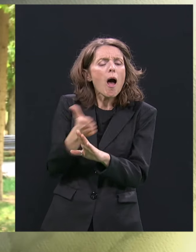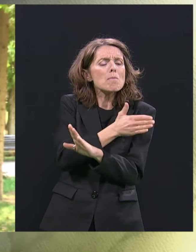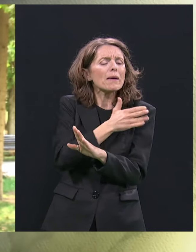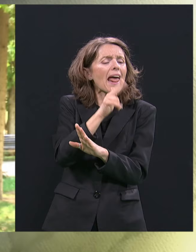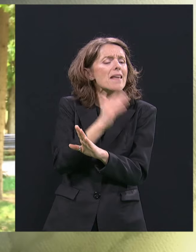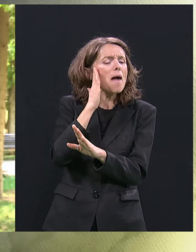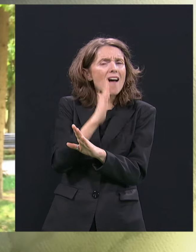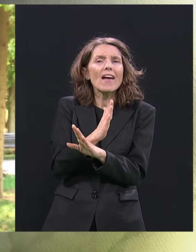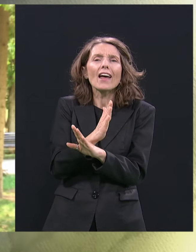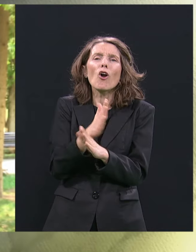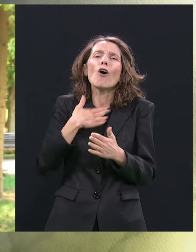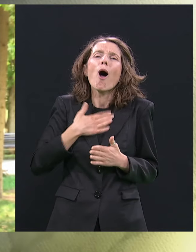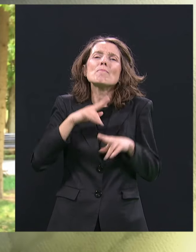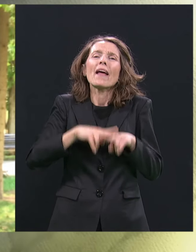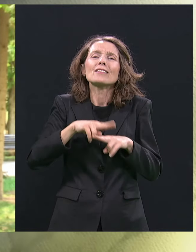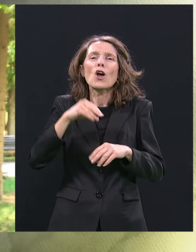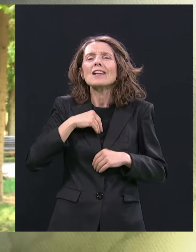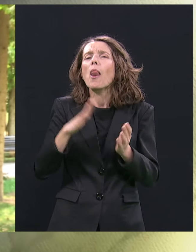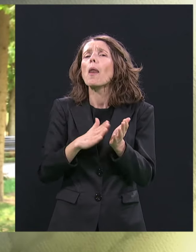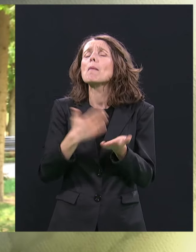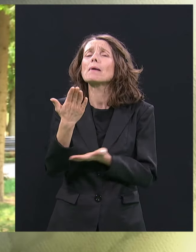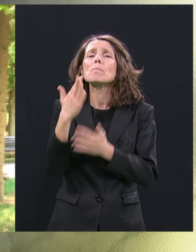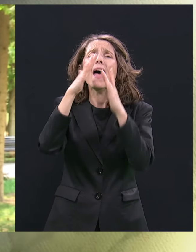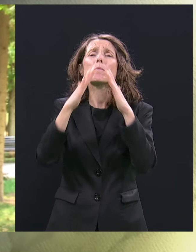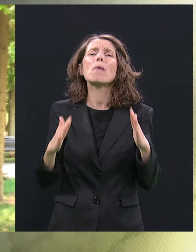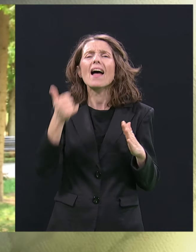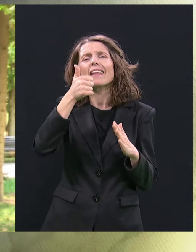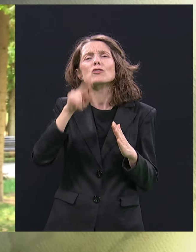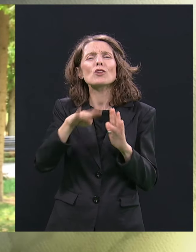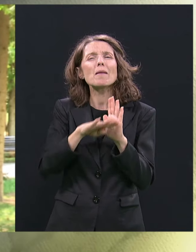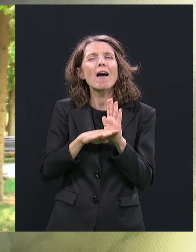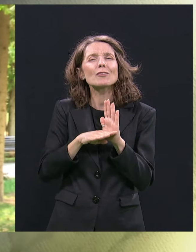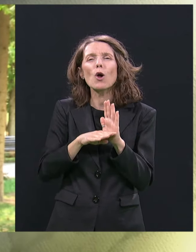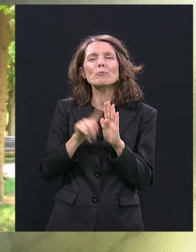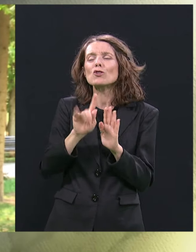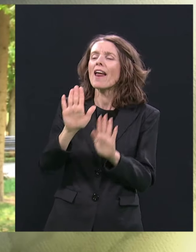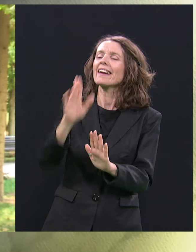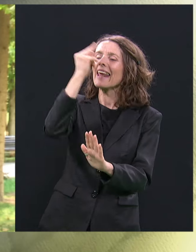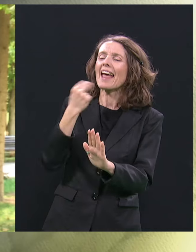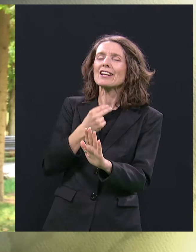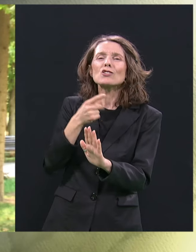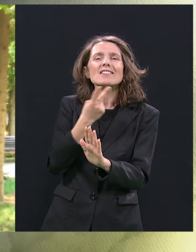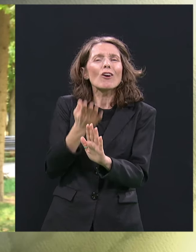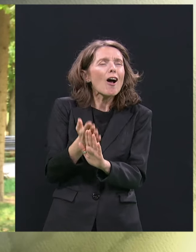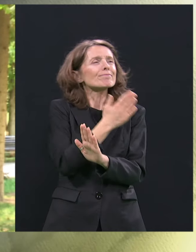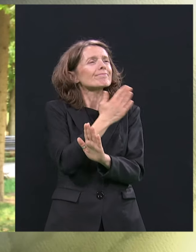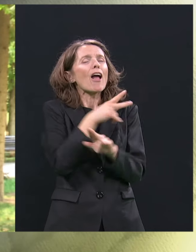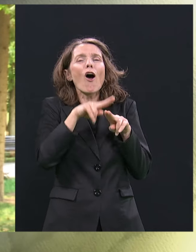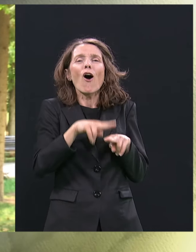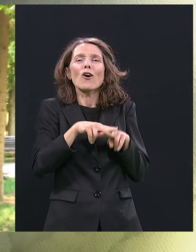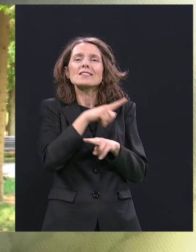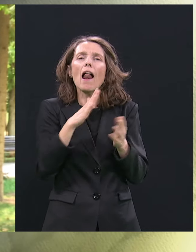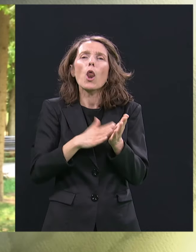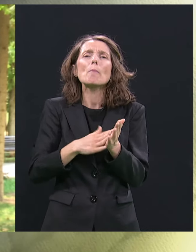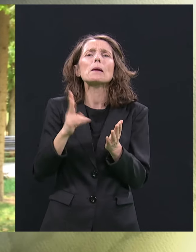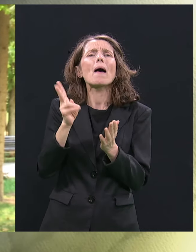kroz poštovanje badnjaka, odnosno običajima vezanih za badnjak, gde imamo neke posebne kodekse sečenja badnjaka, unošenja